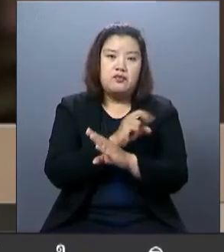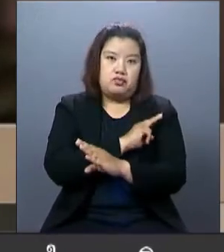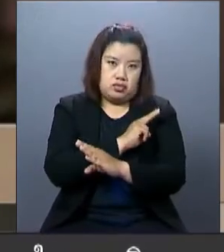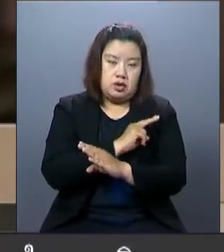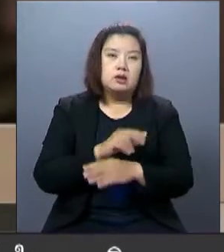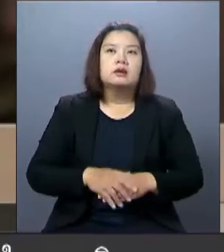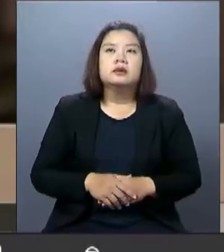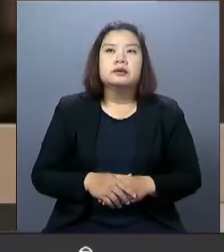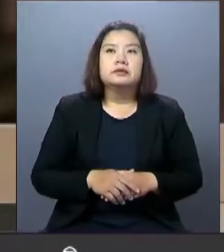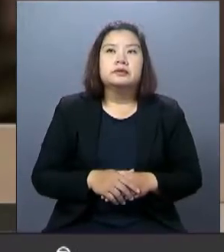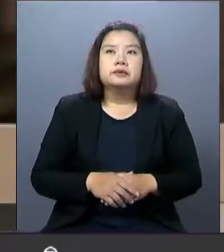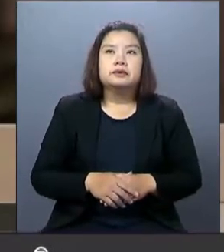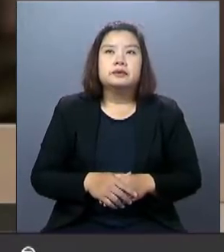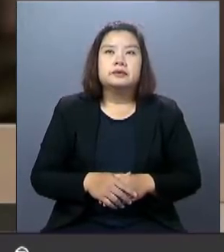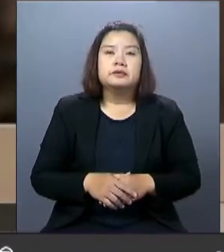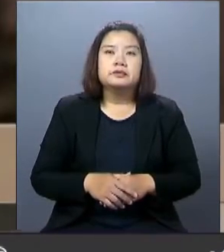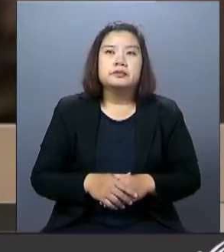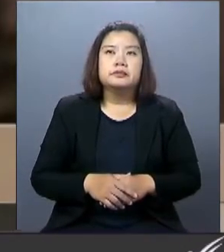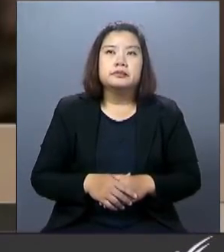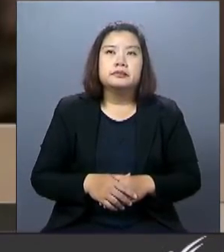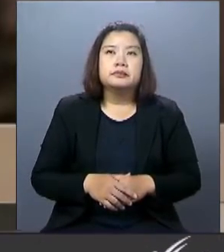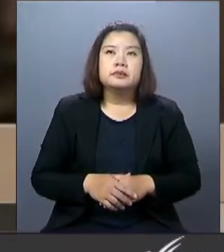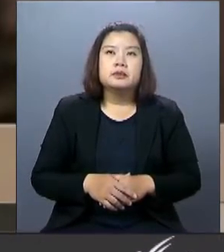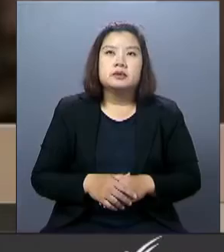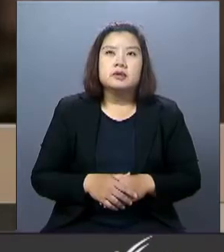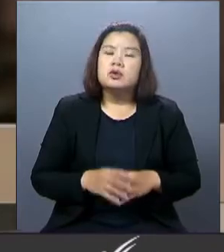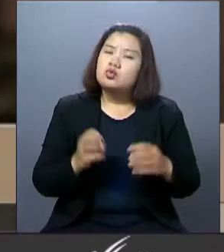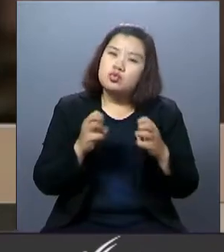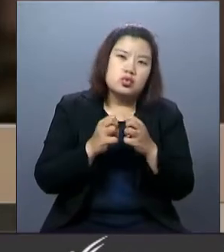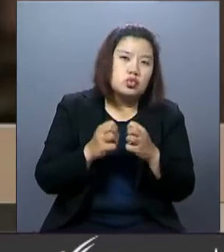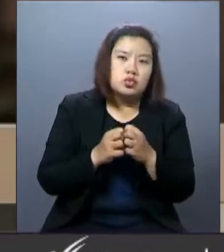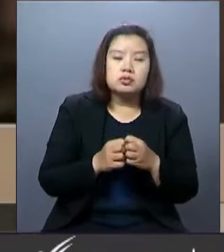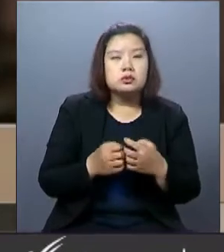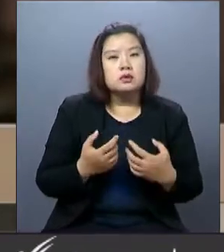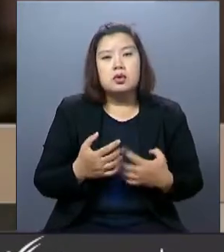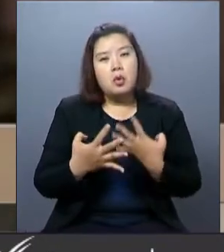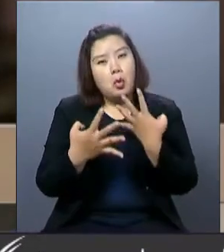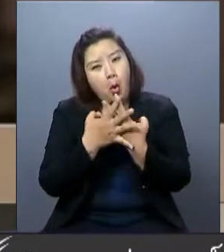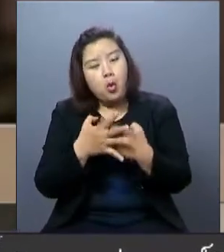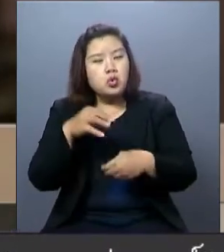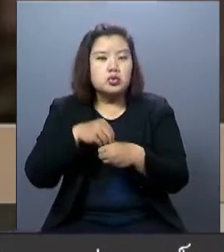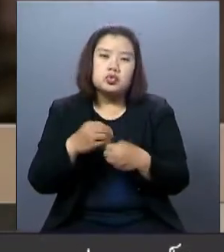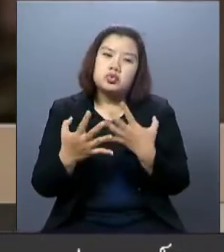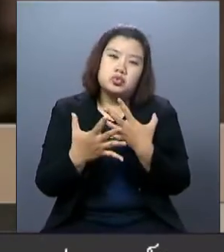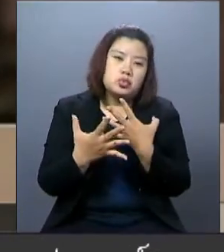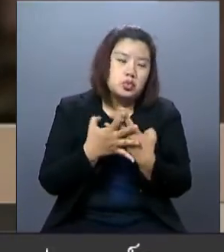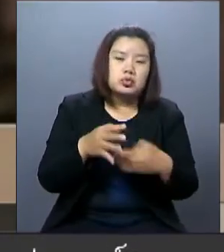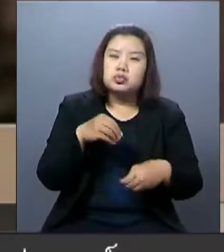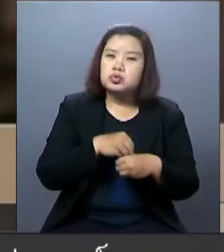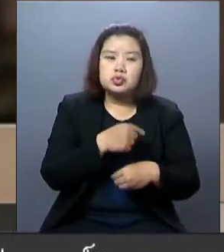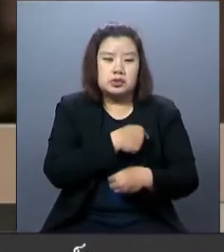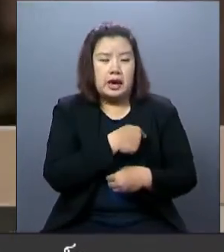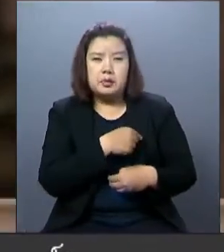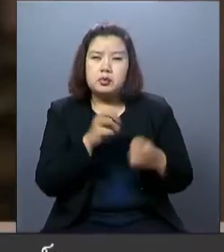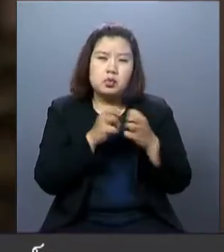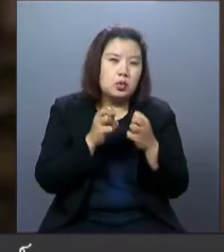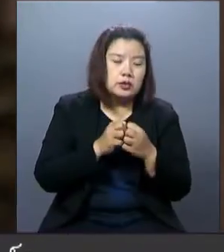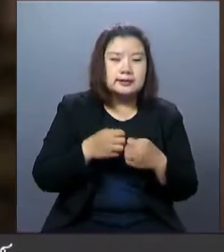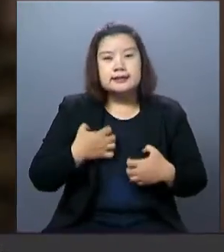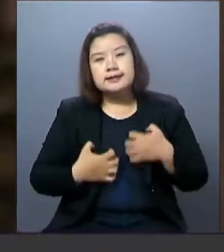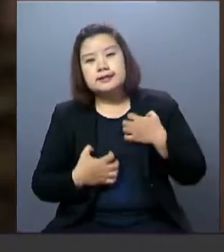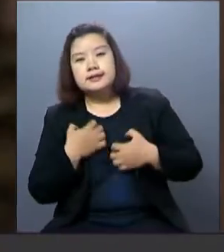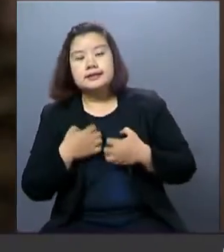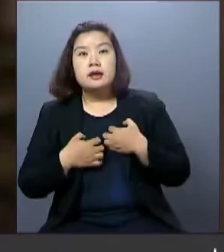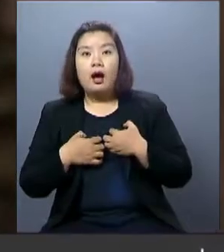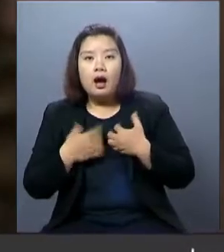ที่อยู่ข้างในนะมันคือวุ่นวายใจเรามาวุ่นวายเยอะๆไปหมดคิดนู่นคิดนี่ไปหมดนะครับทันทีที่เราได้มาทำตร